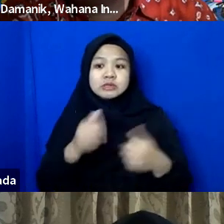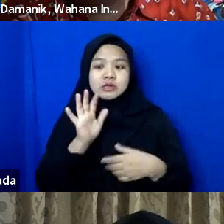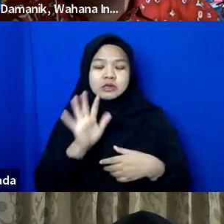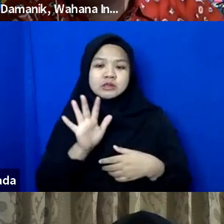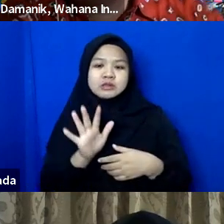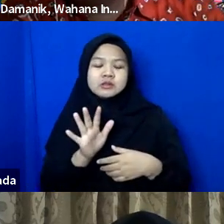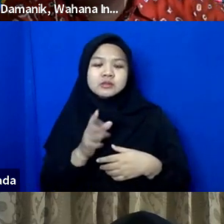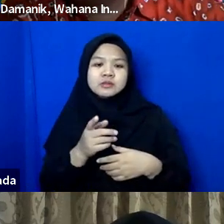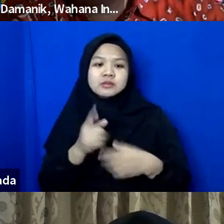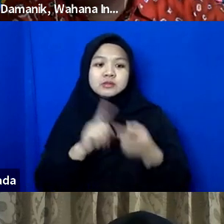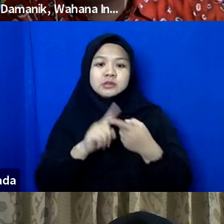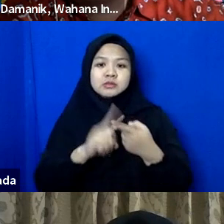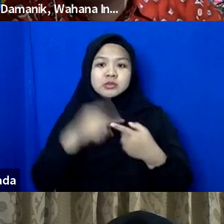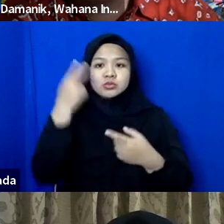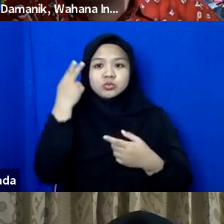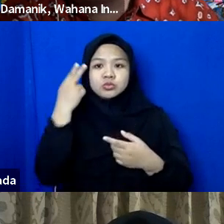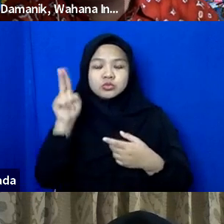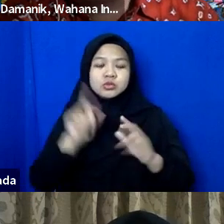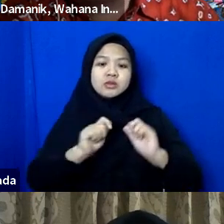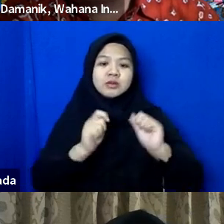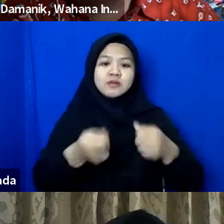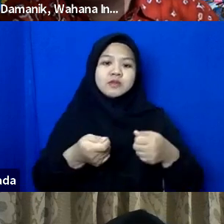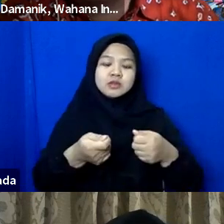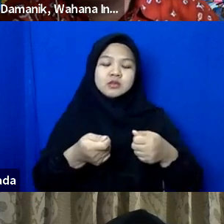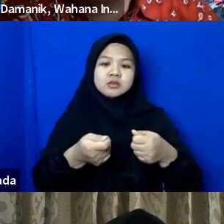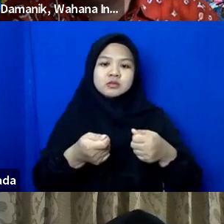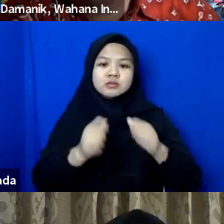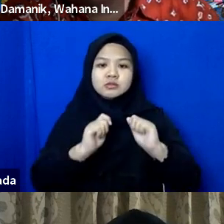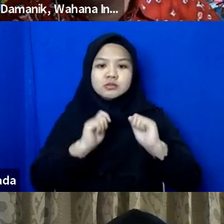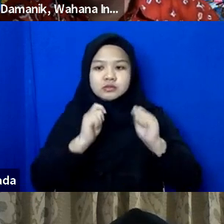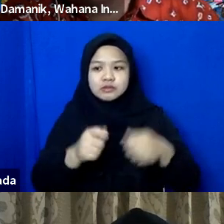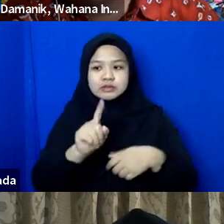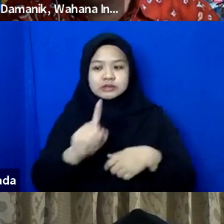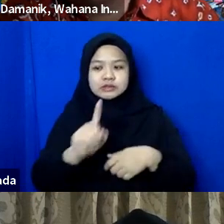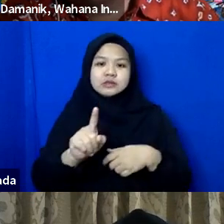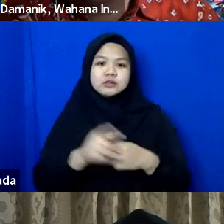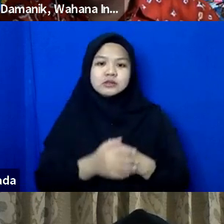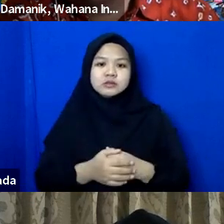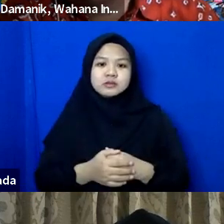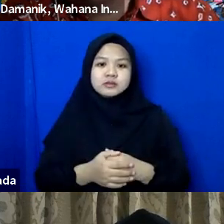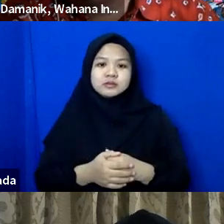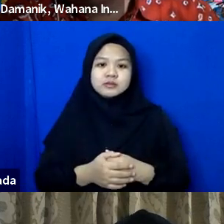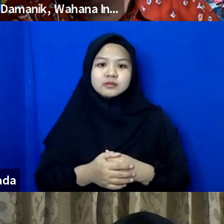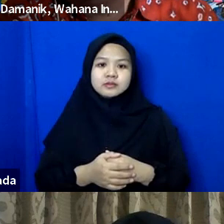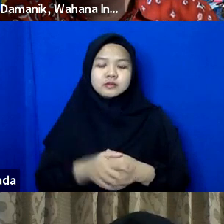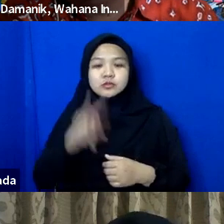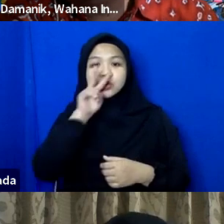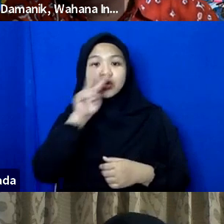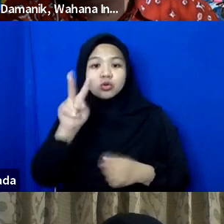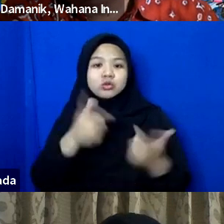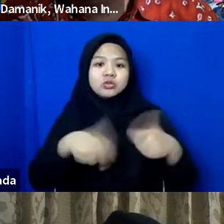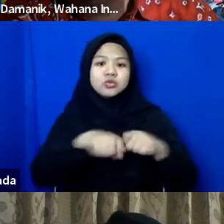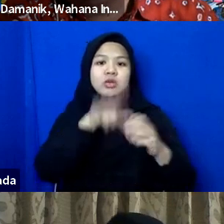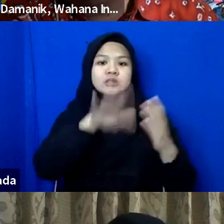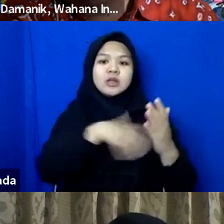nanti eh teman-teman untuk mendaftar apa mendaftar sendiri Maksudnya gini menonton Sesuai